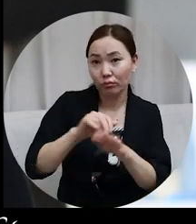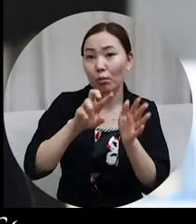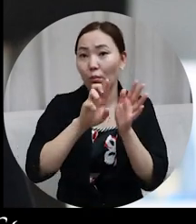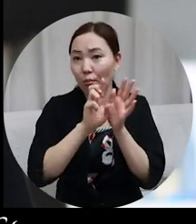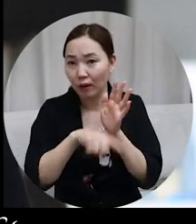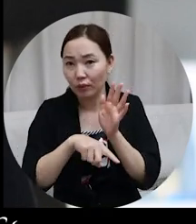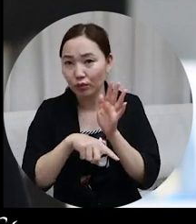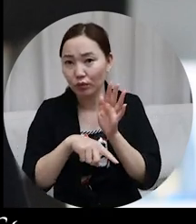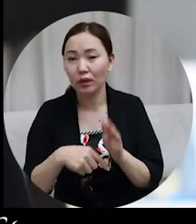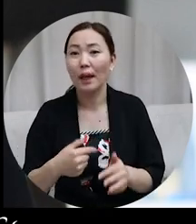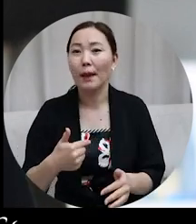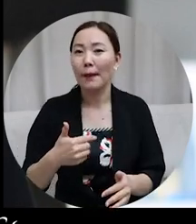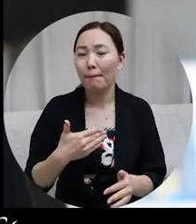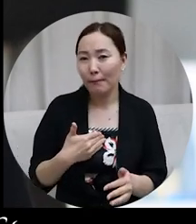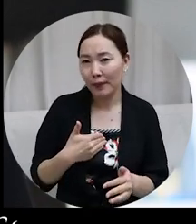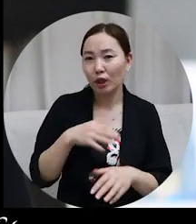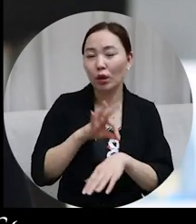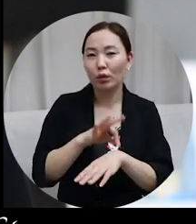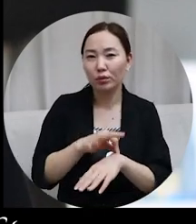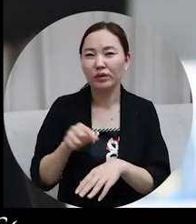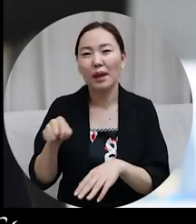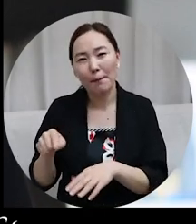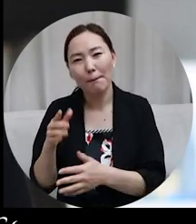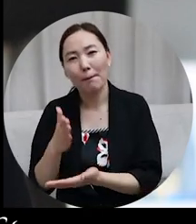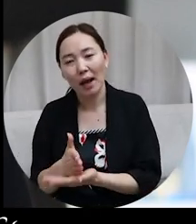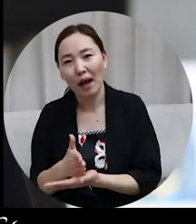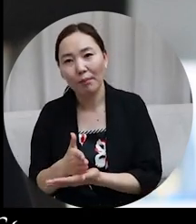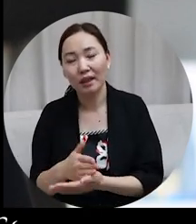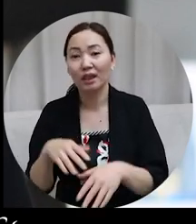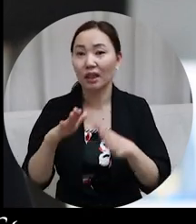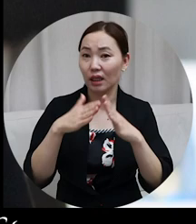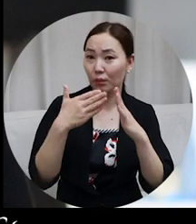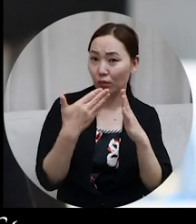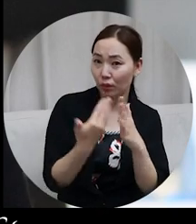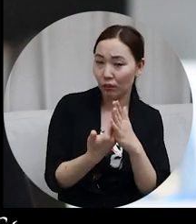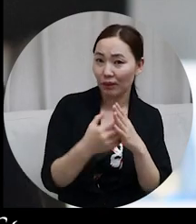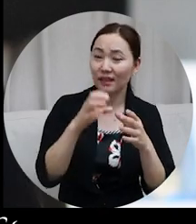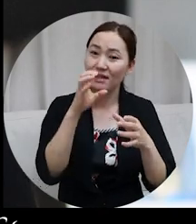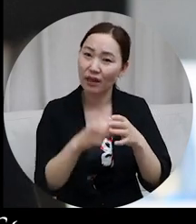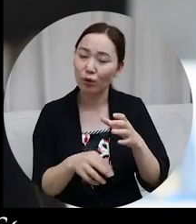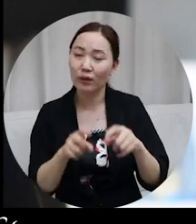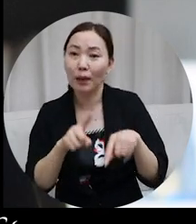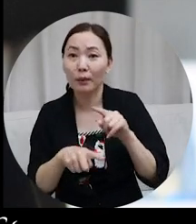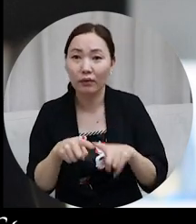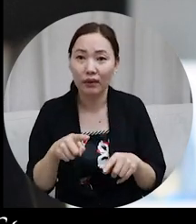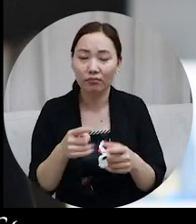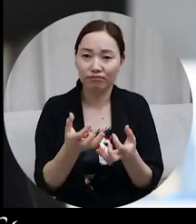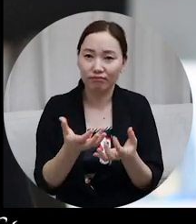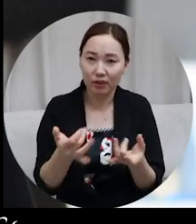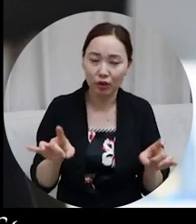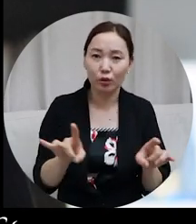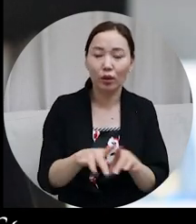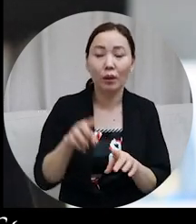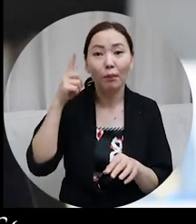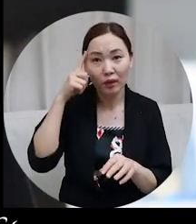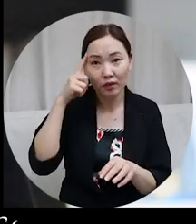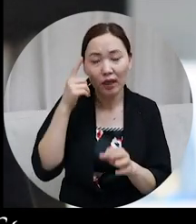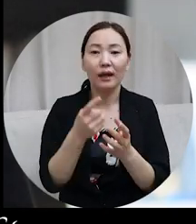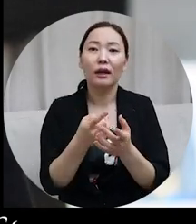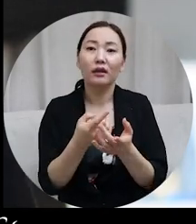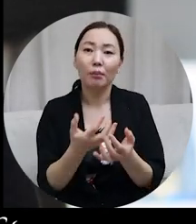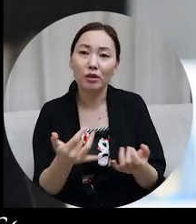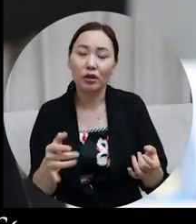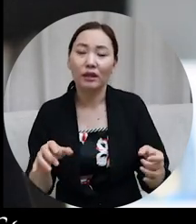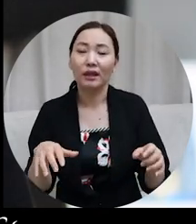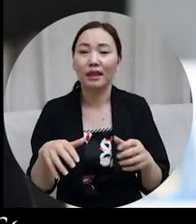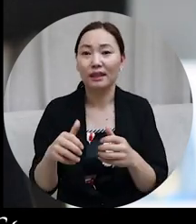ч тас юу хийсэг батхуу те тий за сам Монголд боломжгүй юм байна донор нь юм байна би юм байгаа юм байна одоо гэрийн нөхцөл байдал